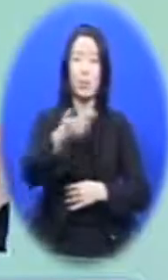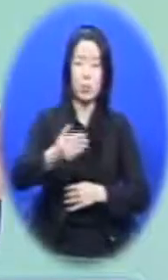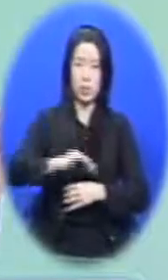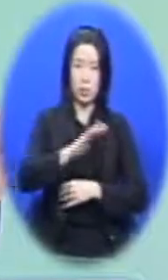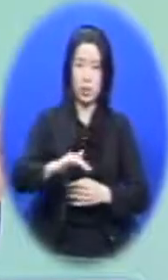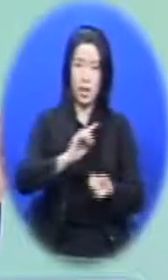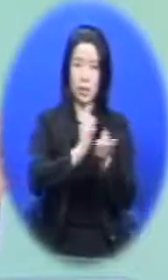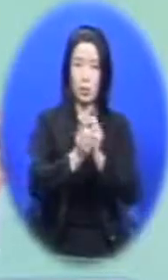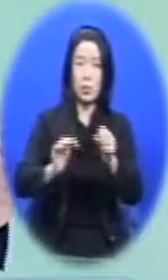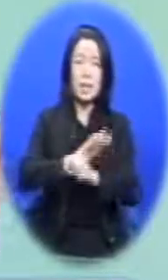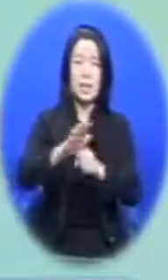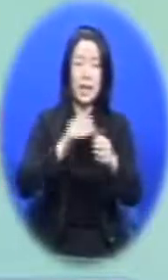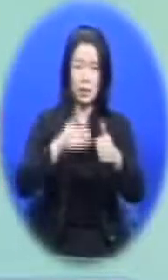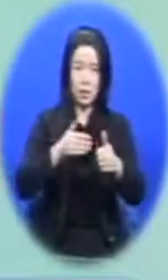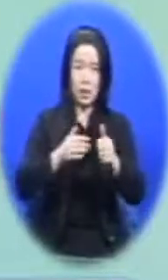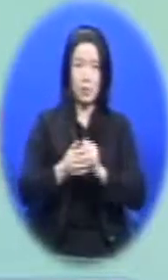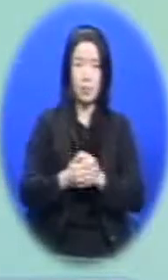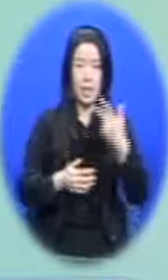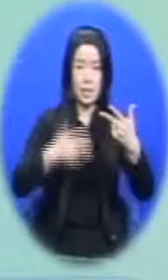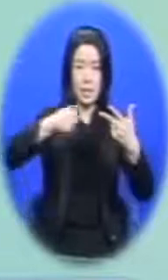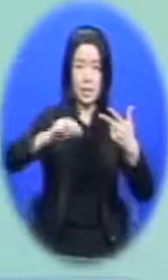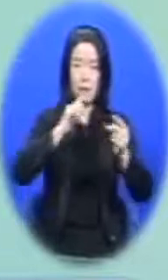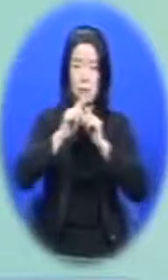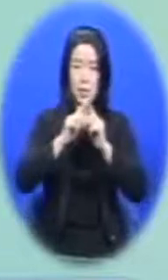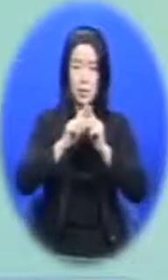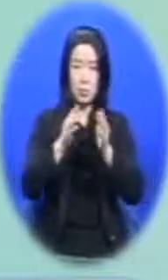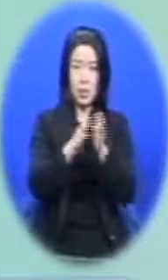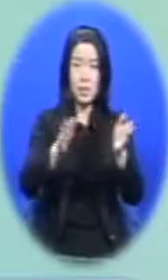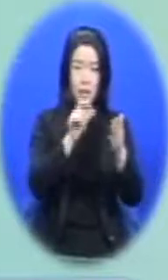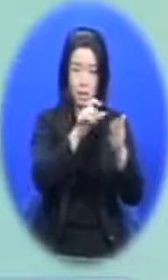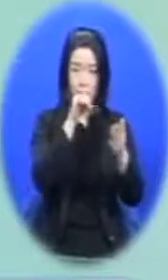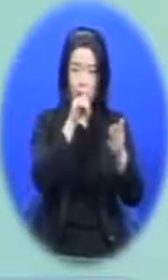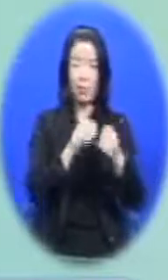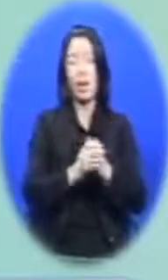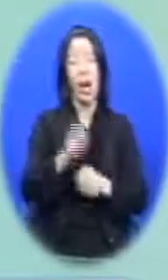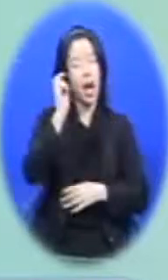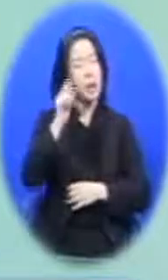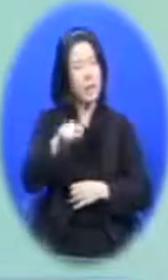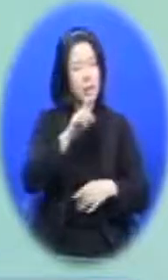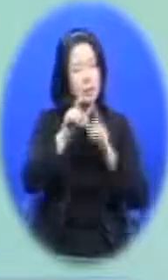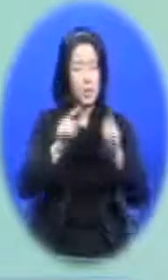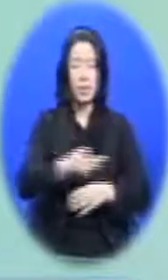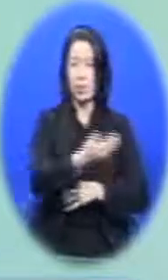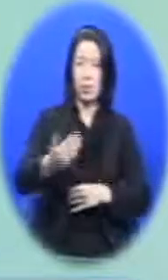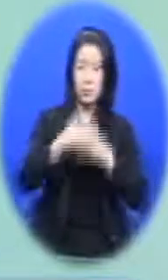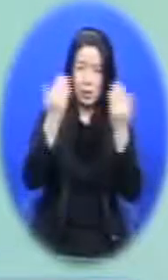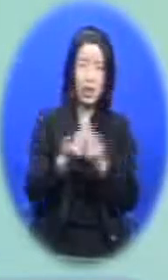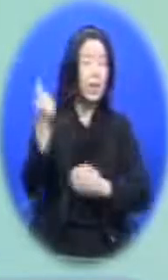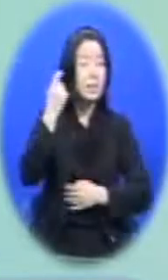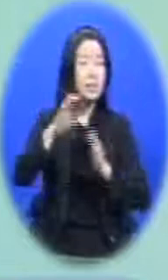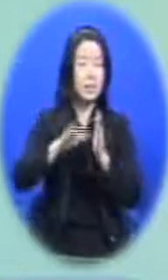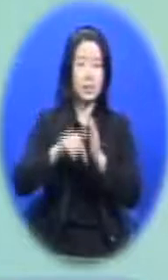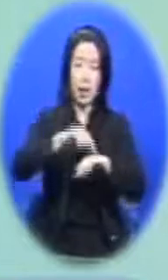서로 사랑합시다. 7절 말씀에 그렇게 말씀을 시작하시는데 아마 이 말씀을 여러분이 다 들으실 때